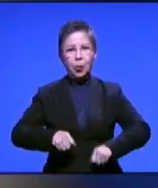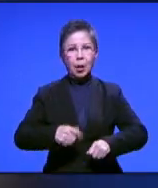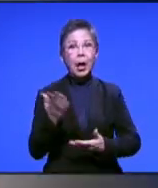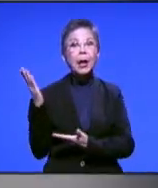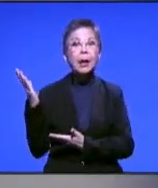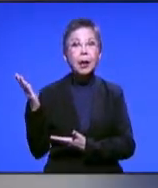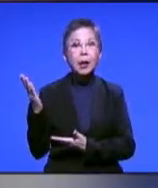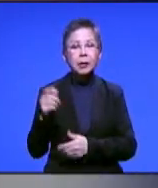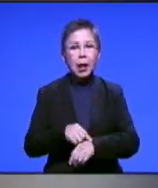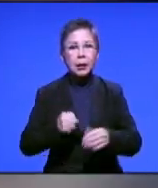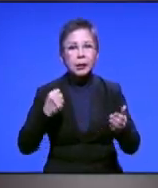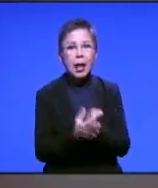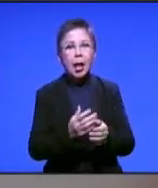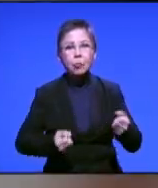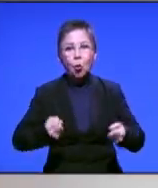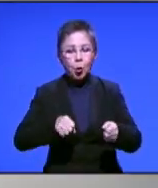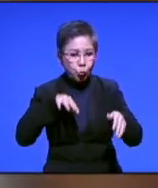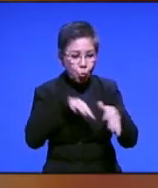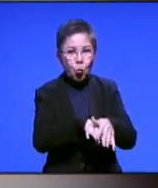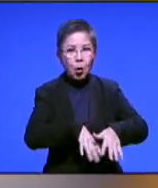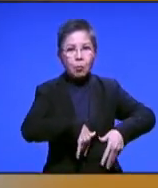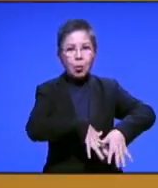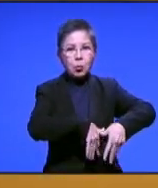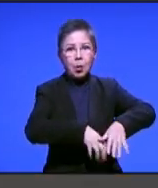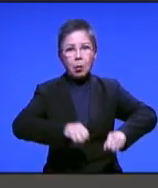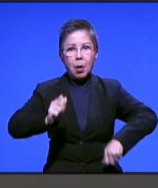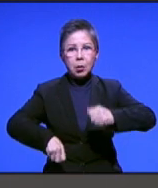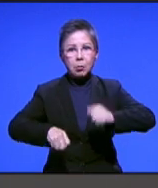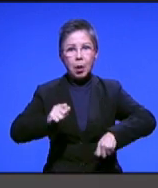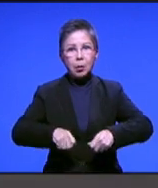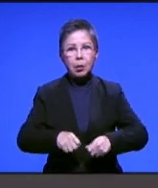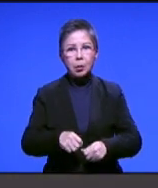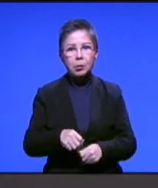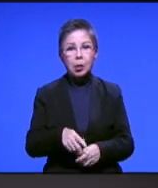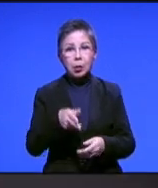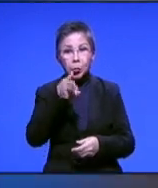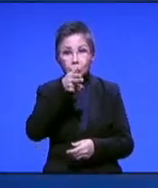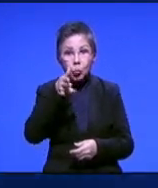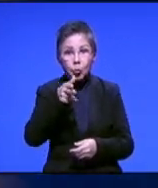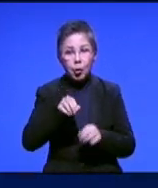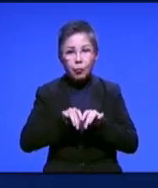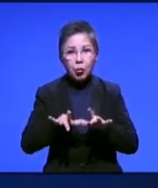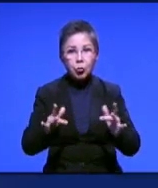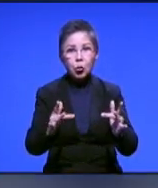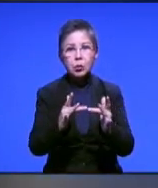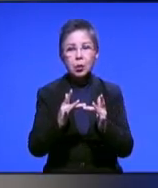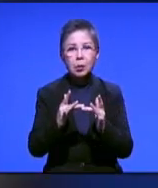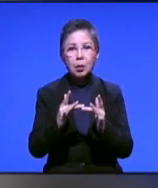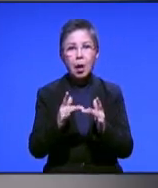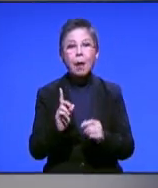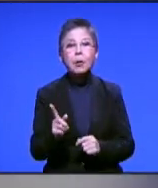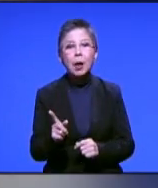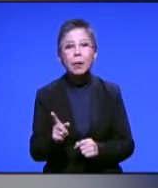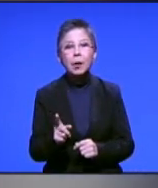Seperti inilah saat insiden kecelakaan mobil menyeruduk dan menabrak pasukan marching band. Rekaman video kecelakaan ini pun viral di media sosial. Pasca